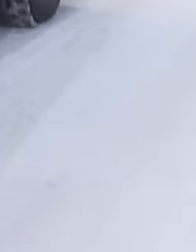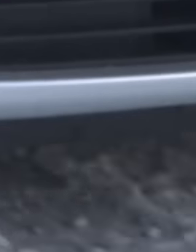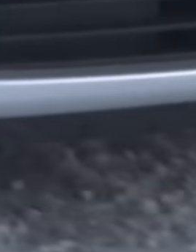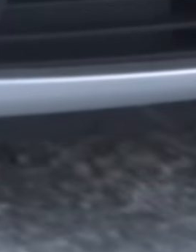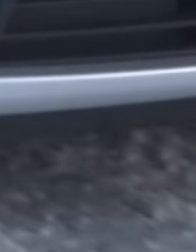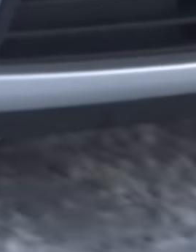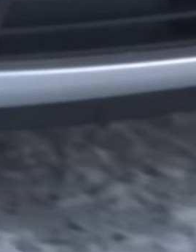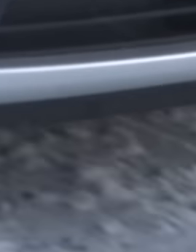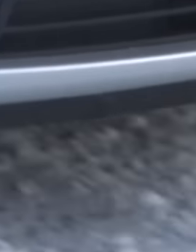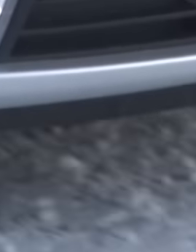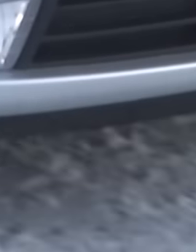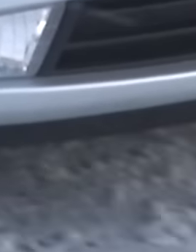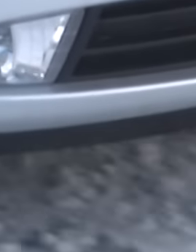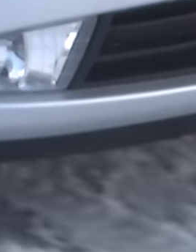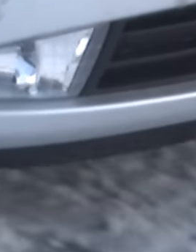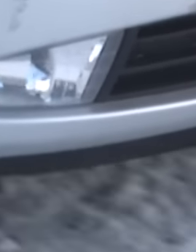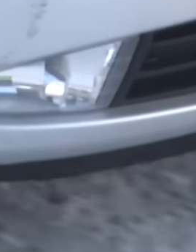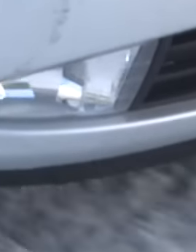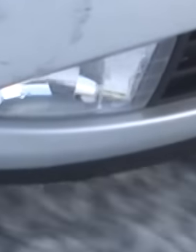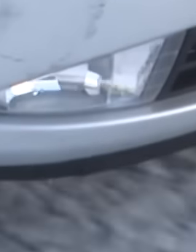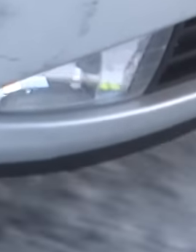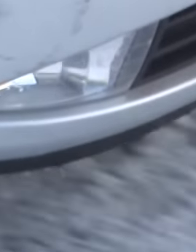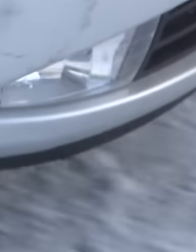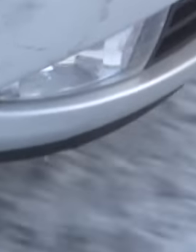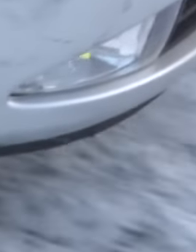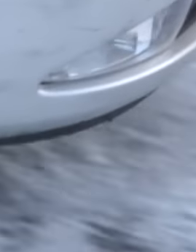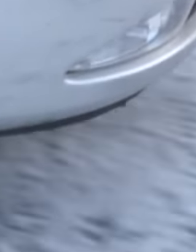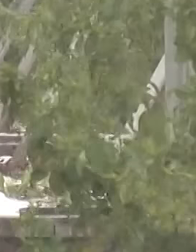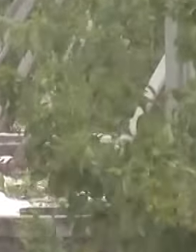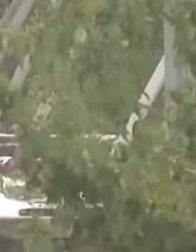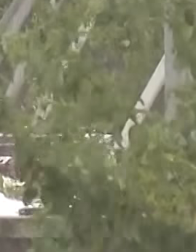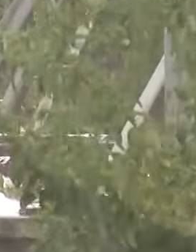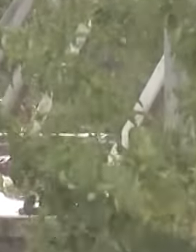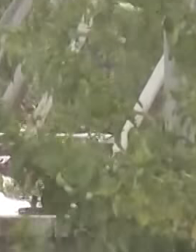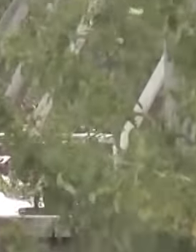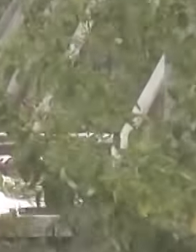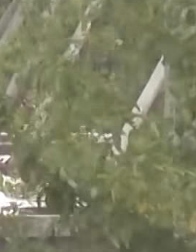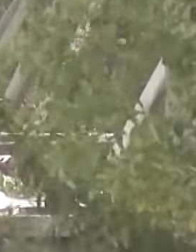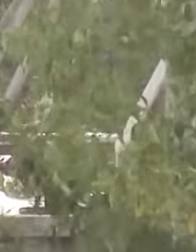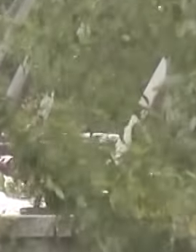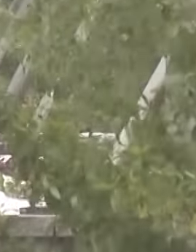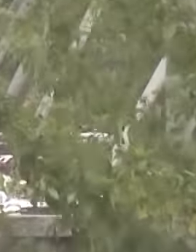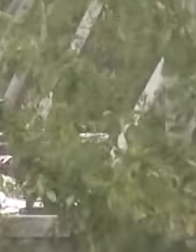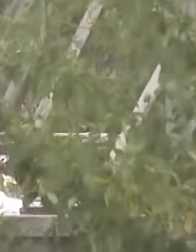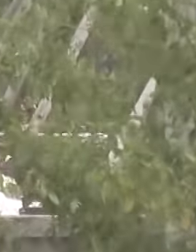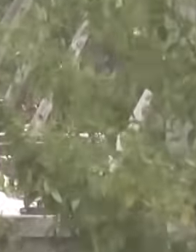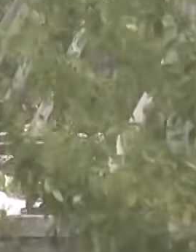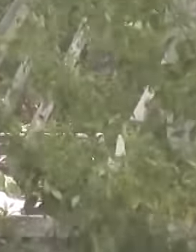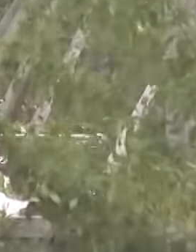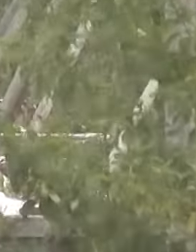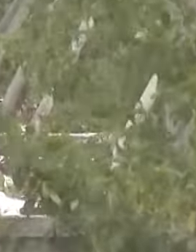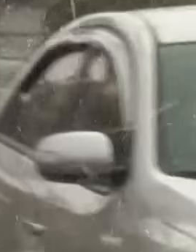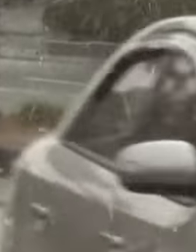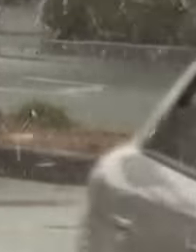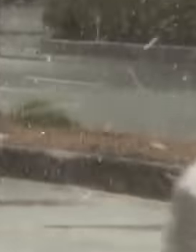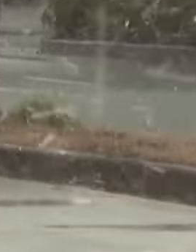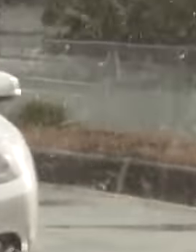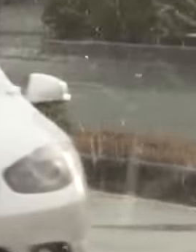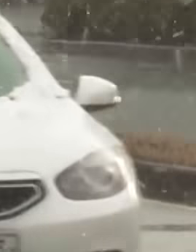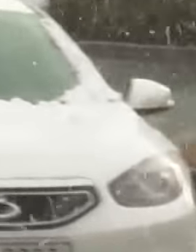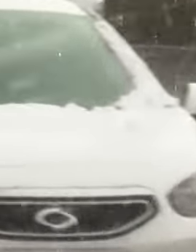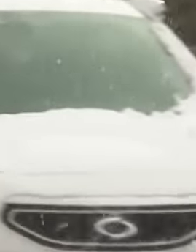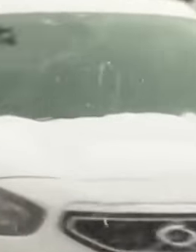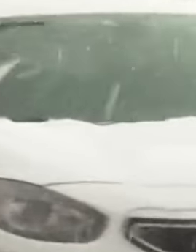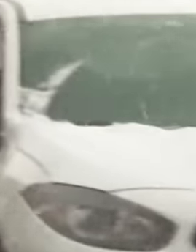발생해 10여 명이 구조되거나 병원으로 이송됐습니다. 다행히 오후 기온이 오르면서 시내 도로에